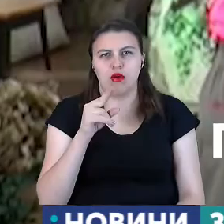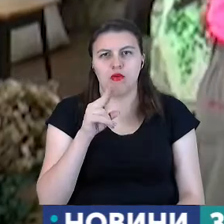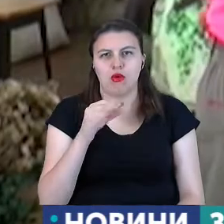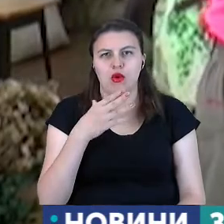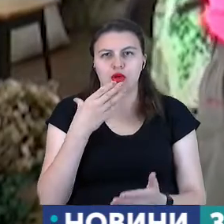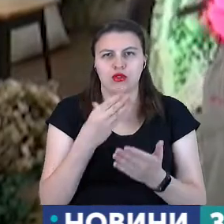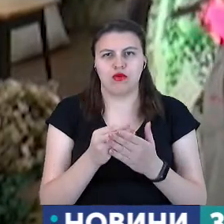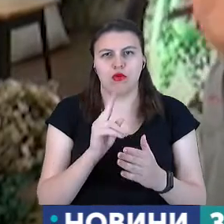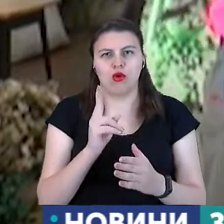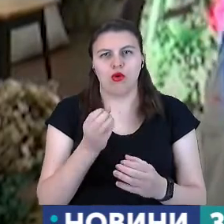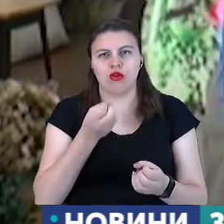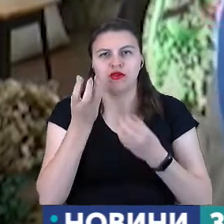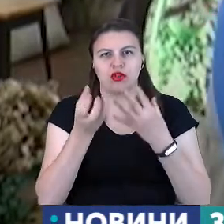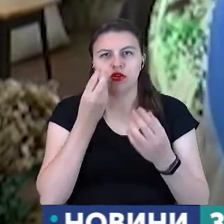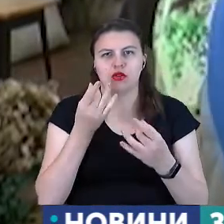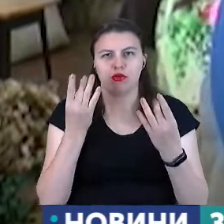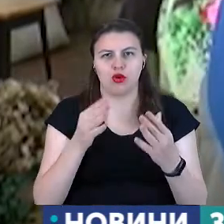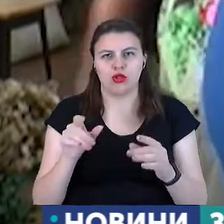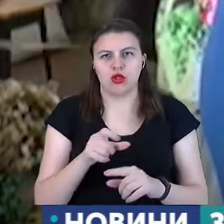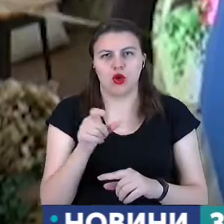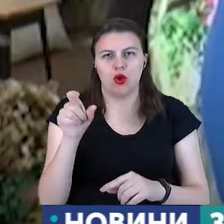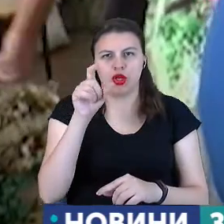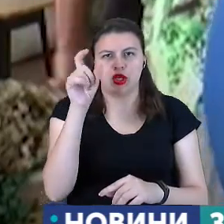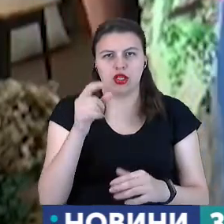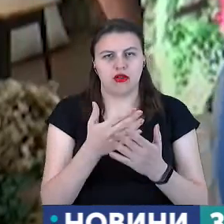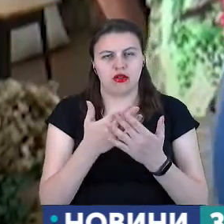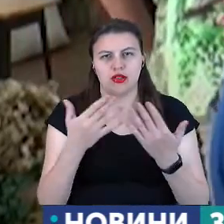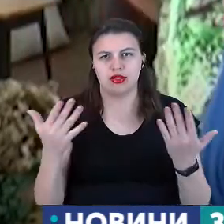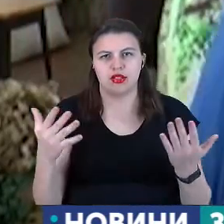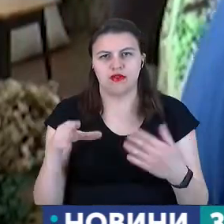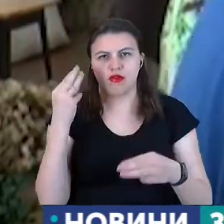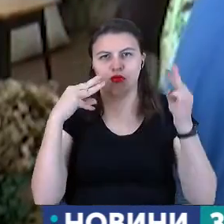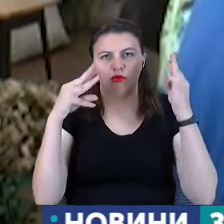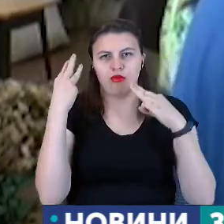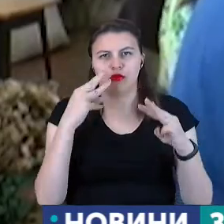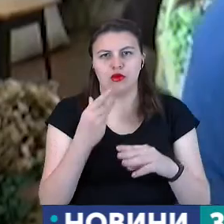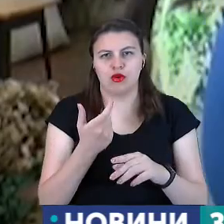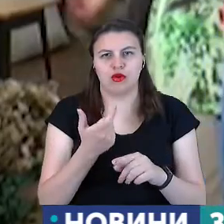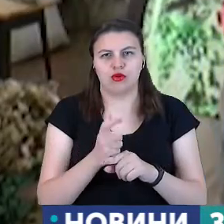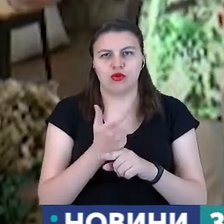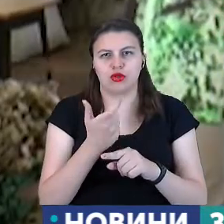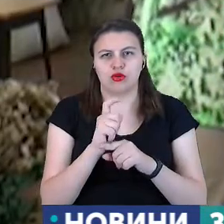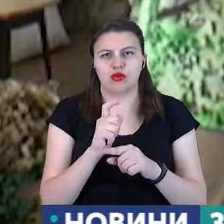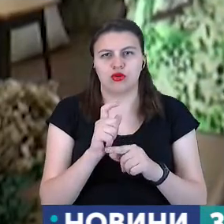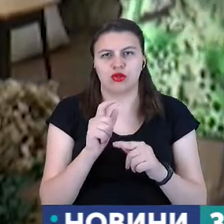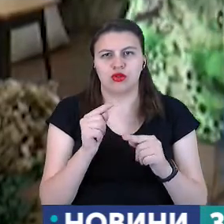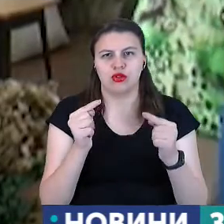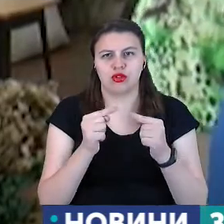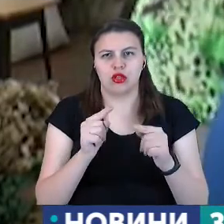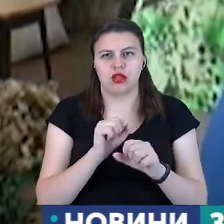кого просто такі доріжки, в кого це. Зразу було дуже чітко. Нам казали, не можна отак,